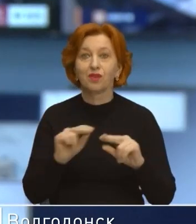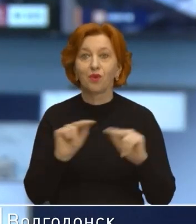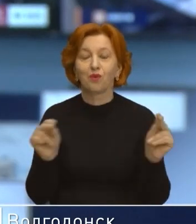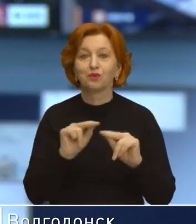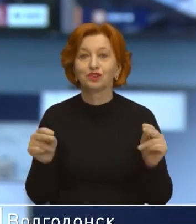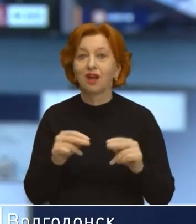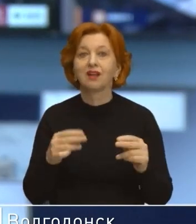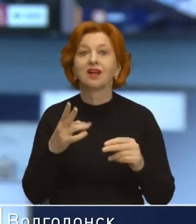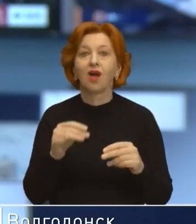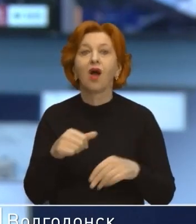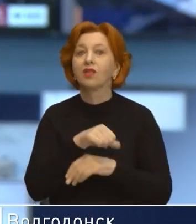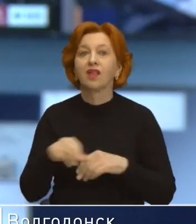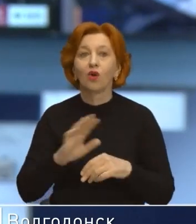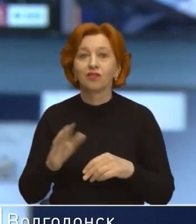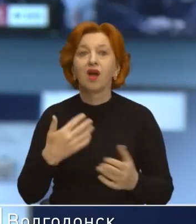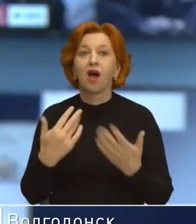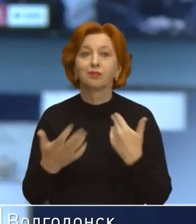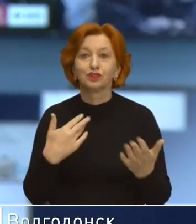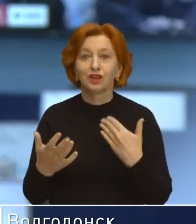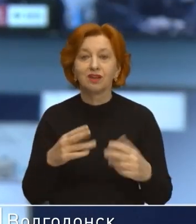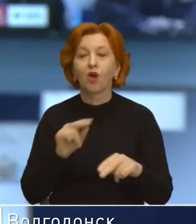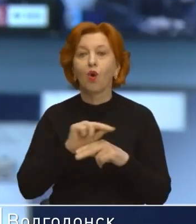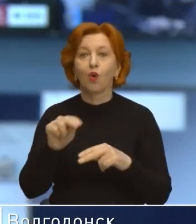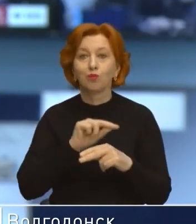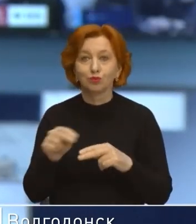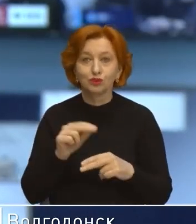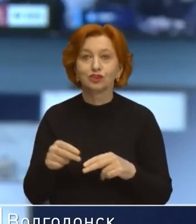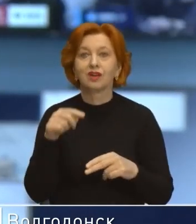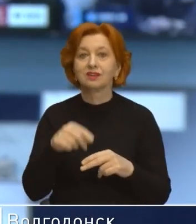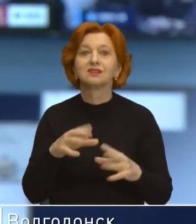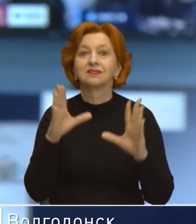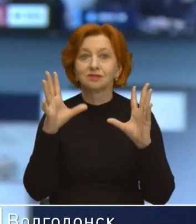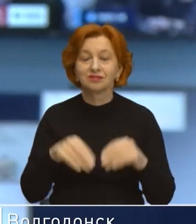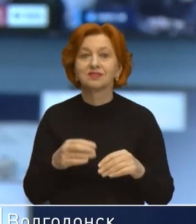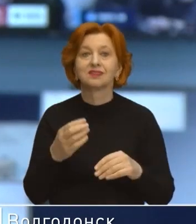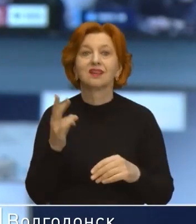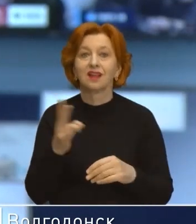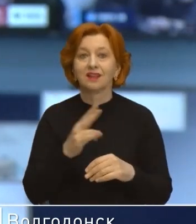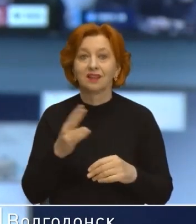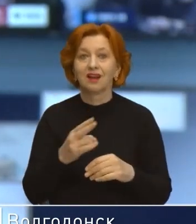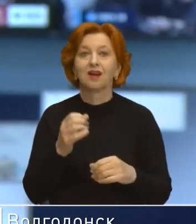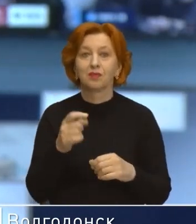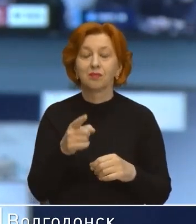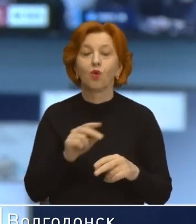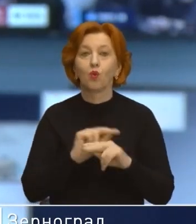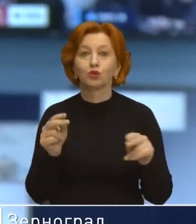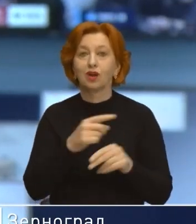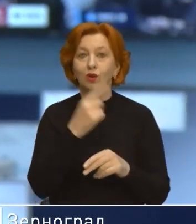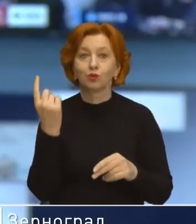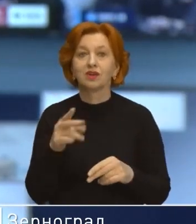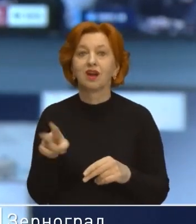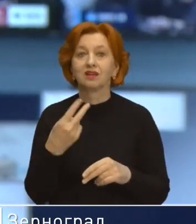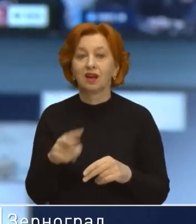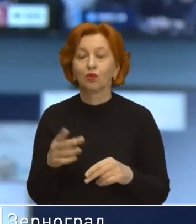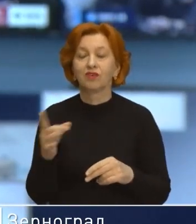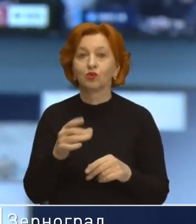Не ограничиваться уроками, продолжать общение и обучение своих учеников в соцсетях предпочитает Наталья Архарова. Учитель русского языка и